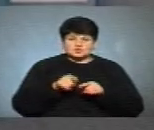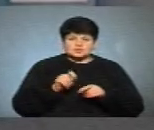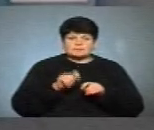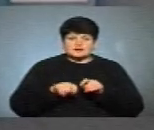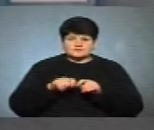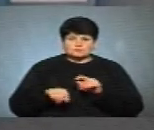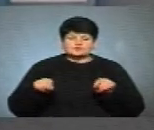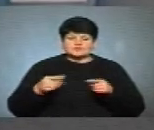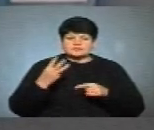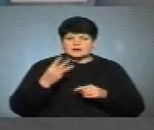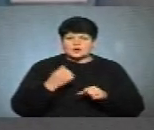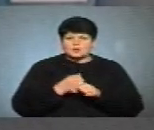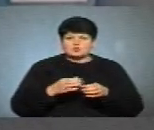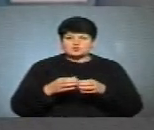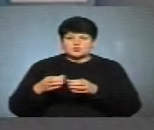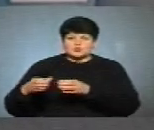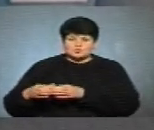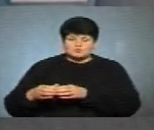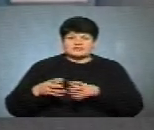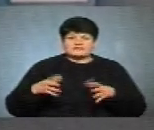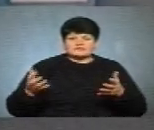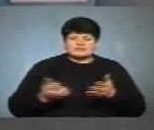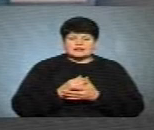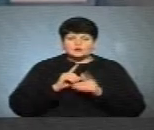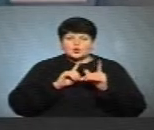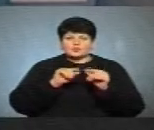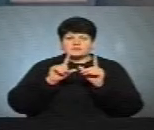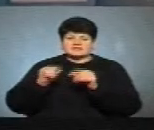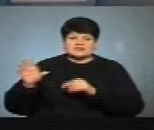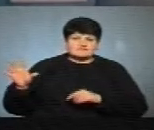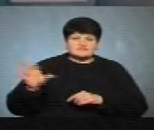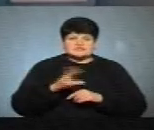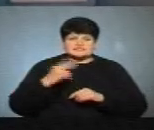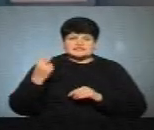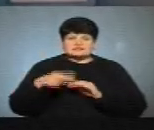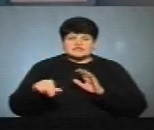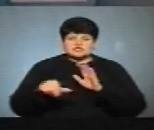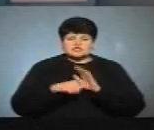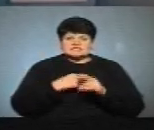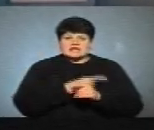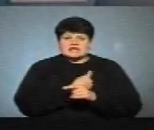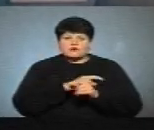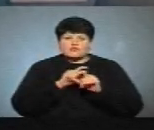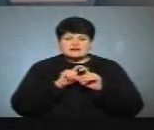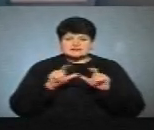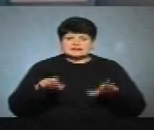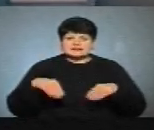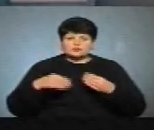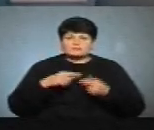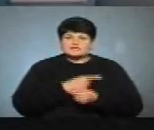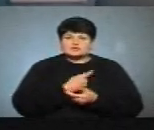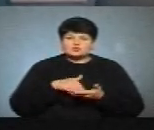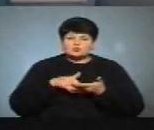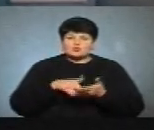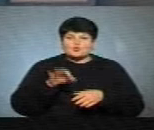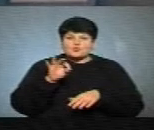робочих групи, яким вдалося об'їхати всі 26 лікувальних закладів, які надають медичну допомогу